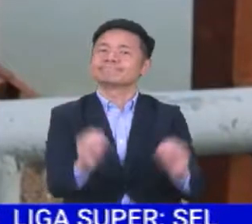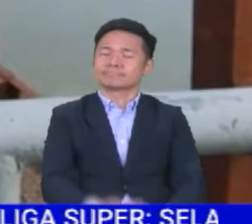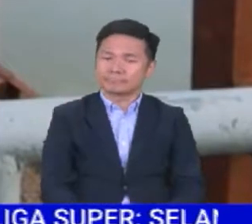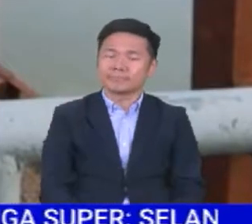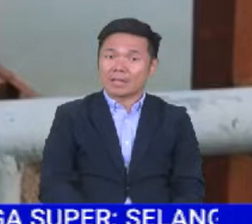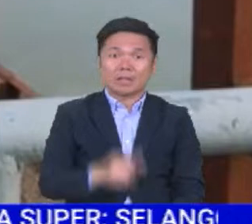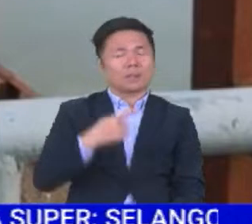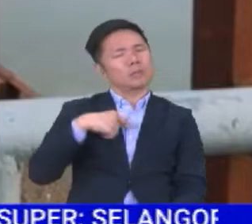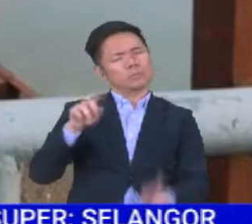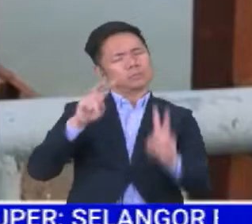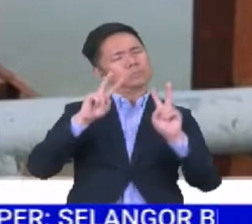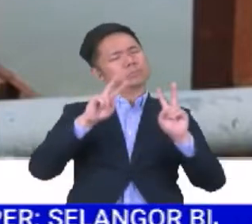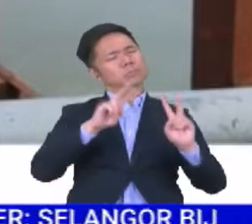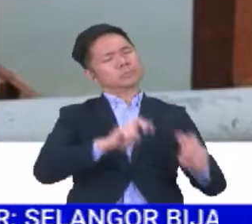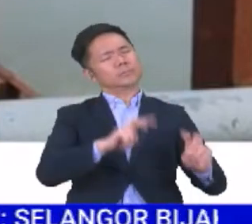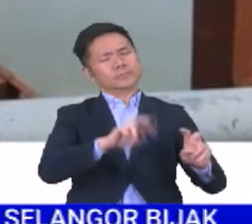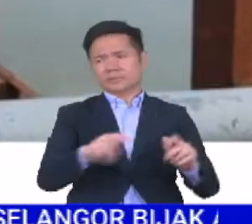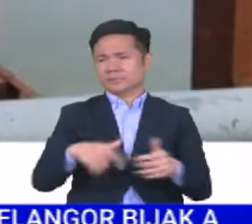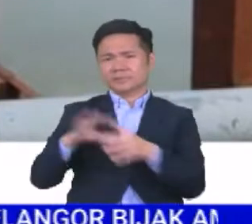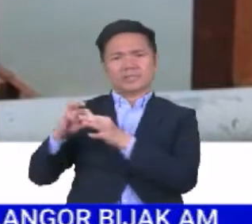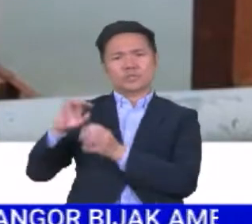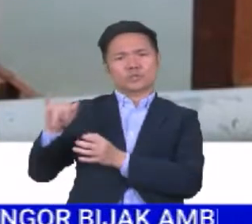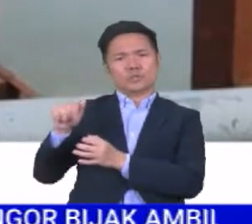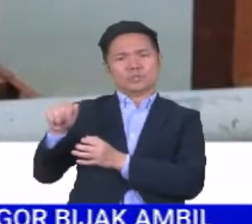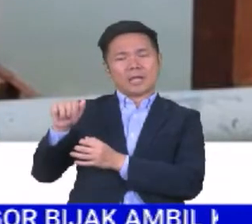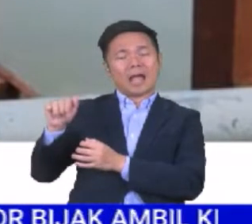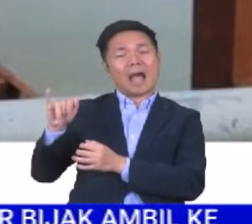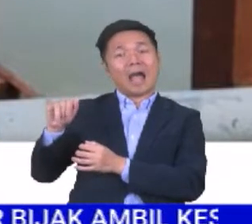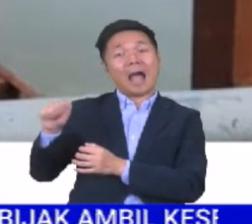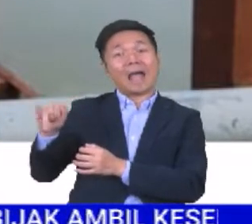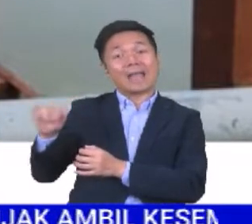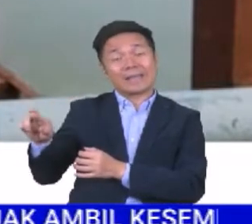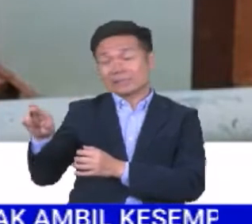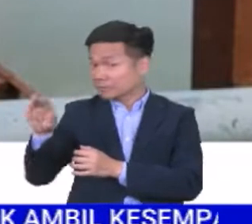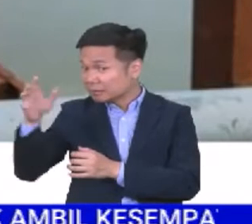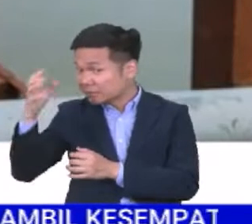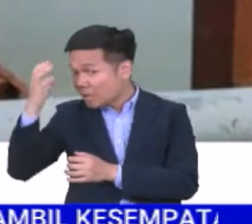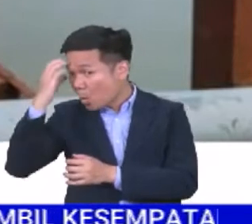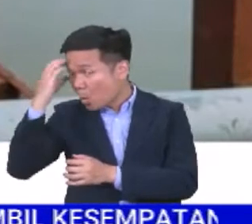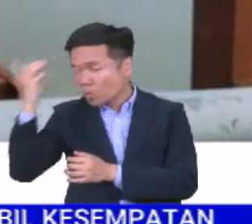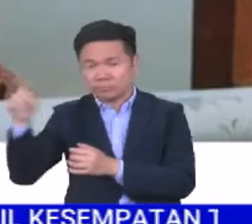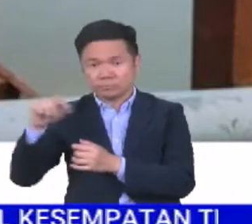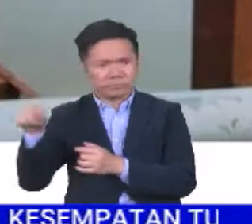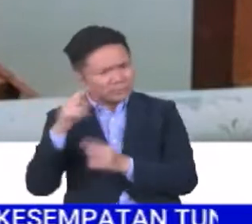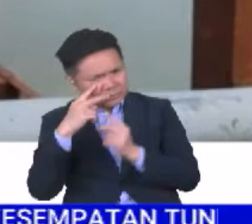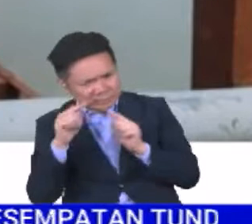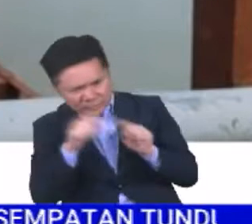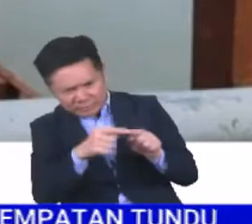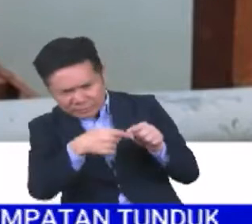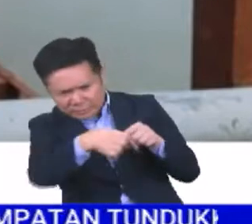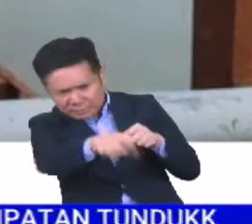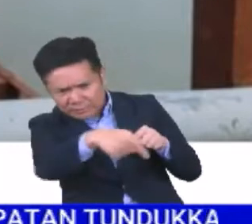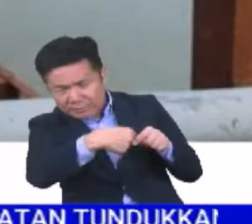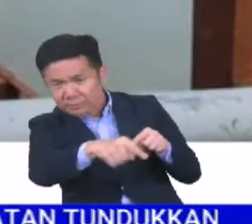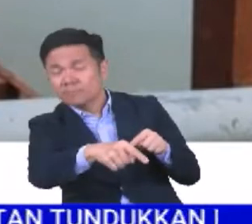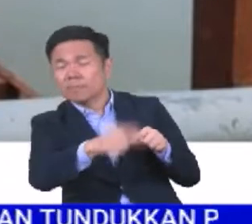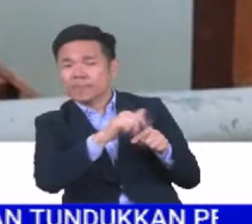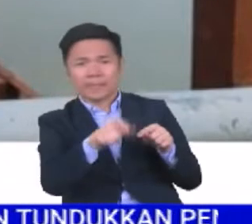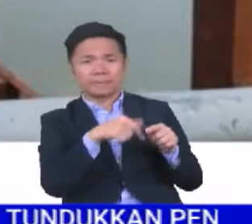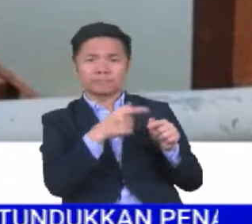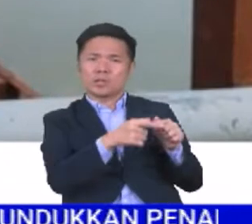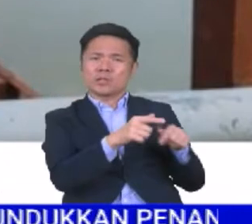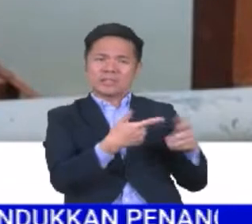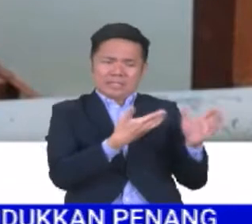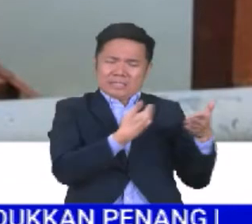siasat melibatkan kerjasama pengurusan Islam musim yang bahagia islano gas arkansas saat jarak lokasi insiden itu kemungkinan